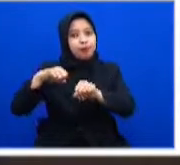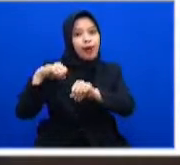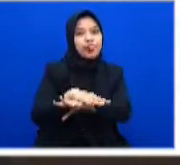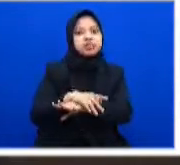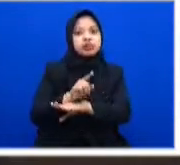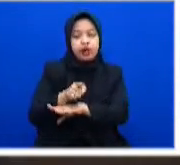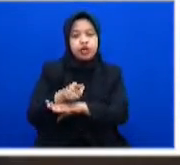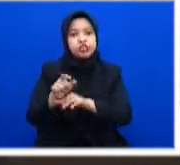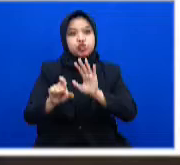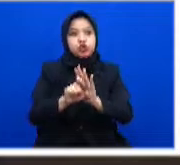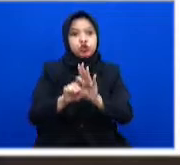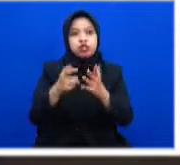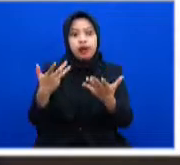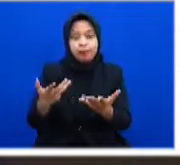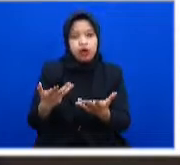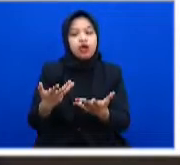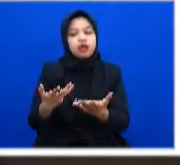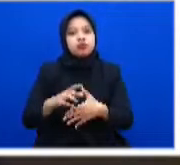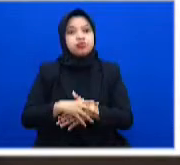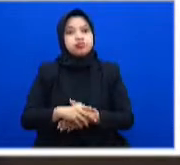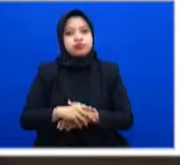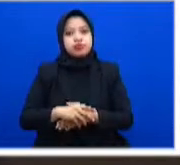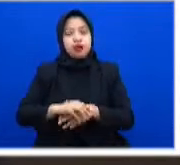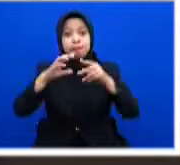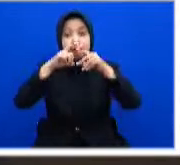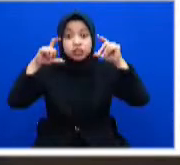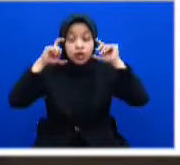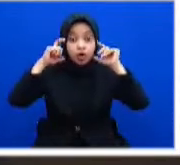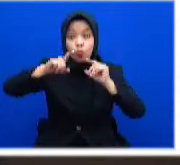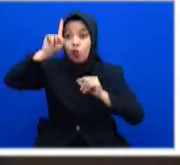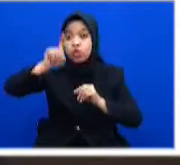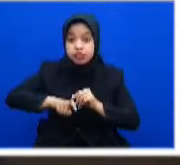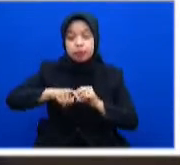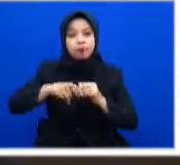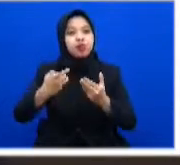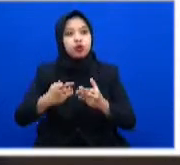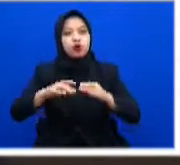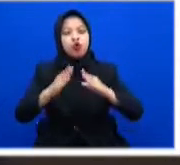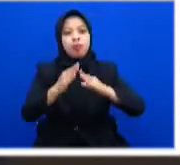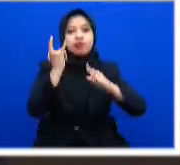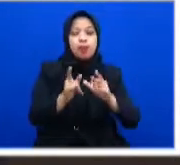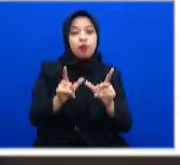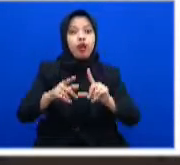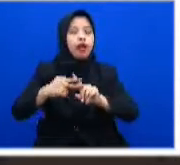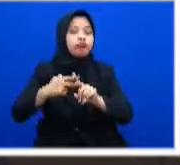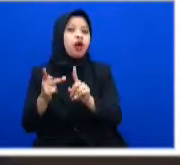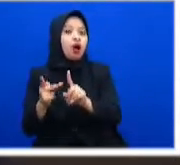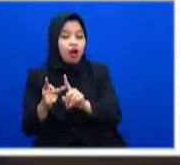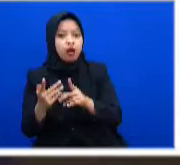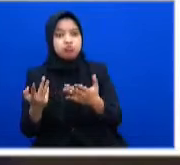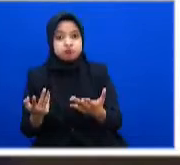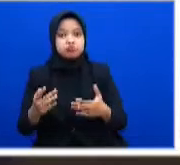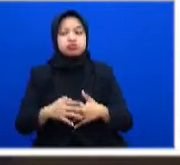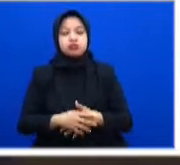dengan dikembalikan wajib pakai masker kerja dari rumah untuk yang bisa